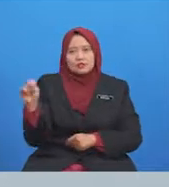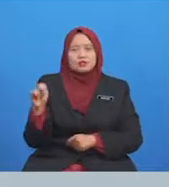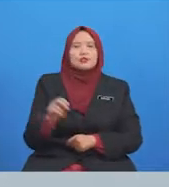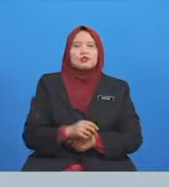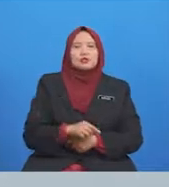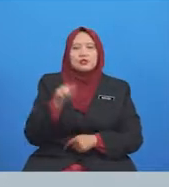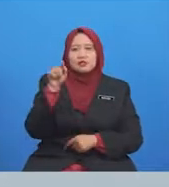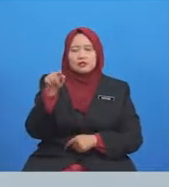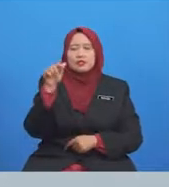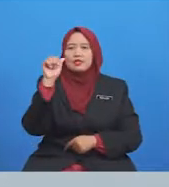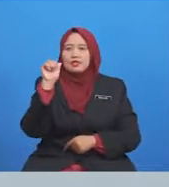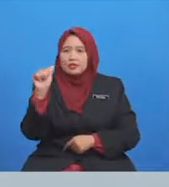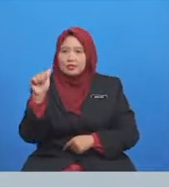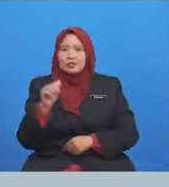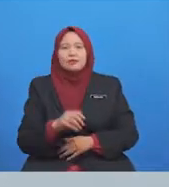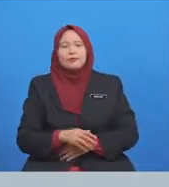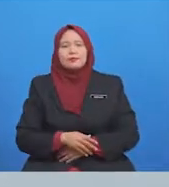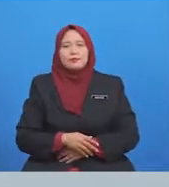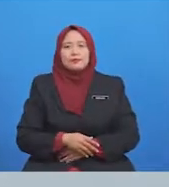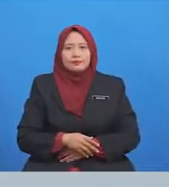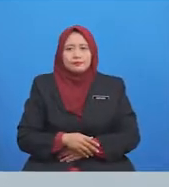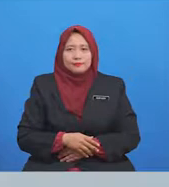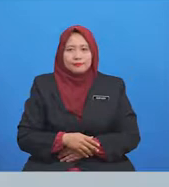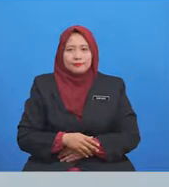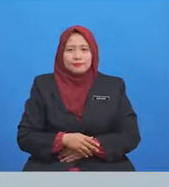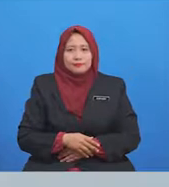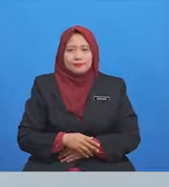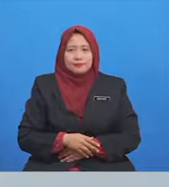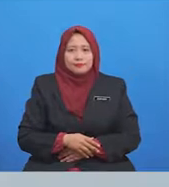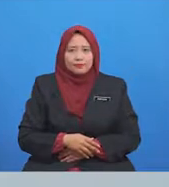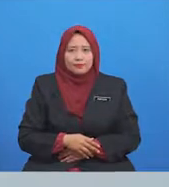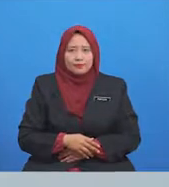merupakan tangen kepada bulatan tersebut.